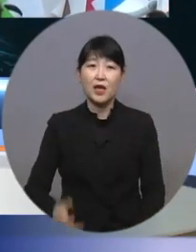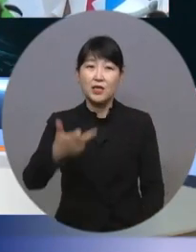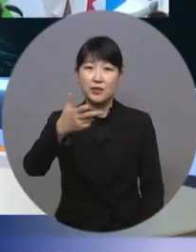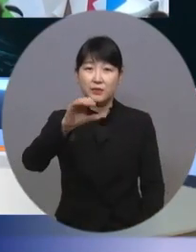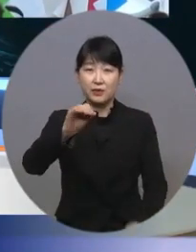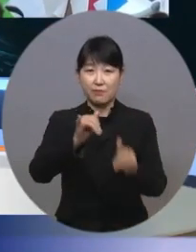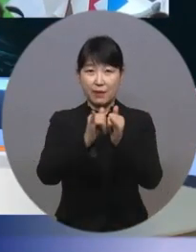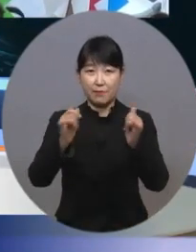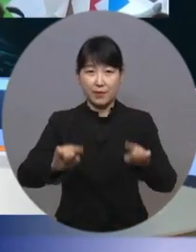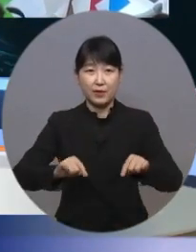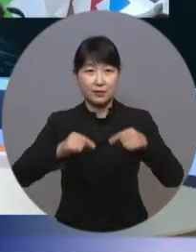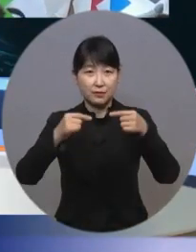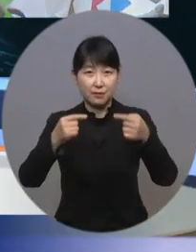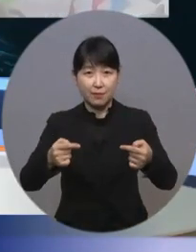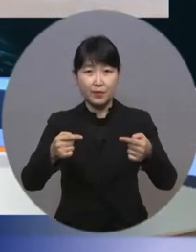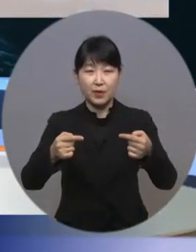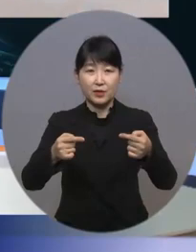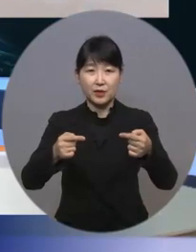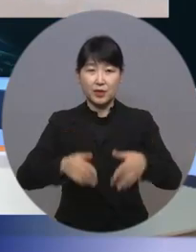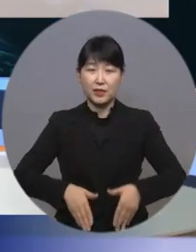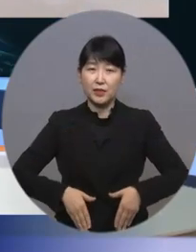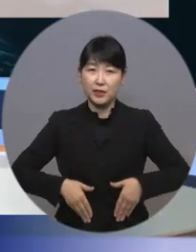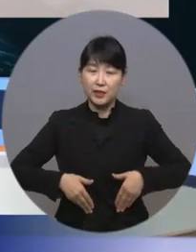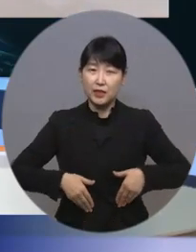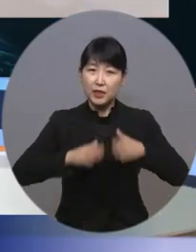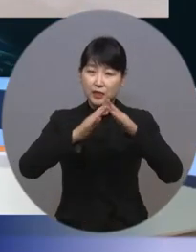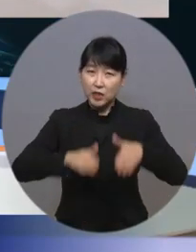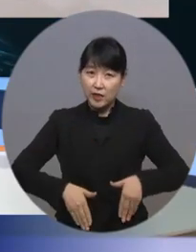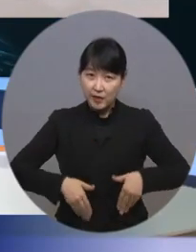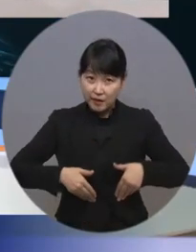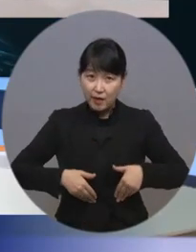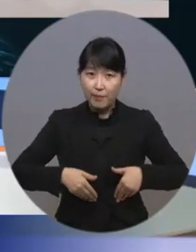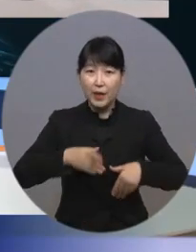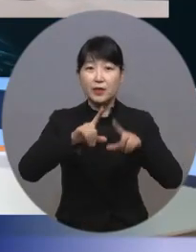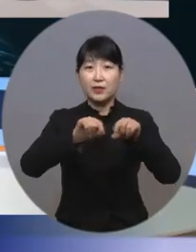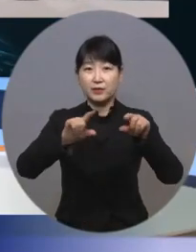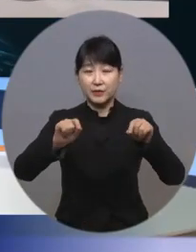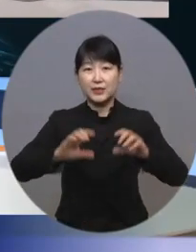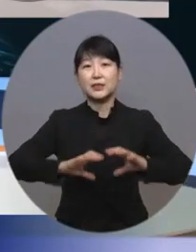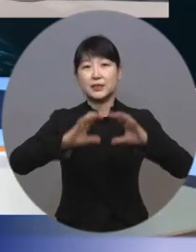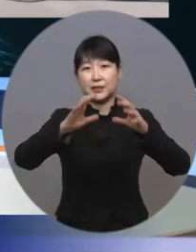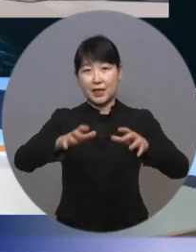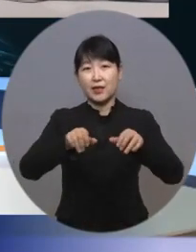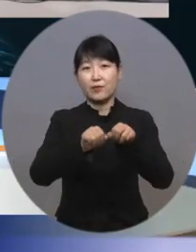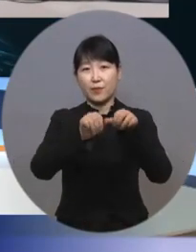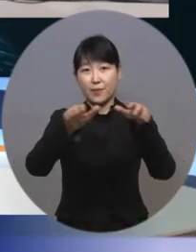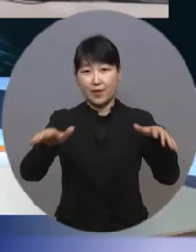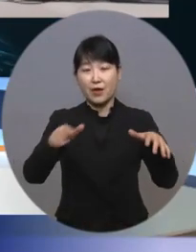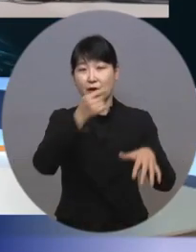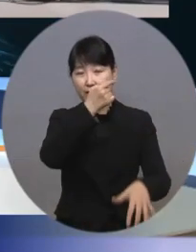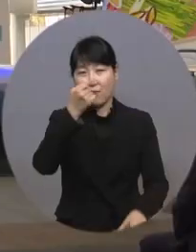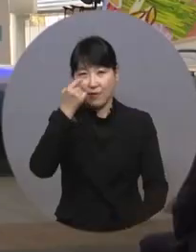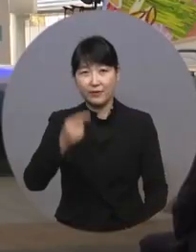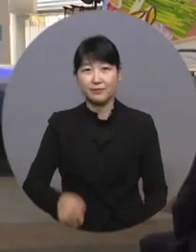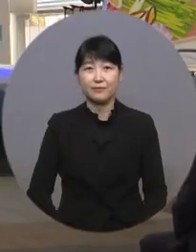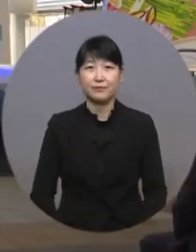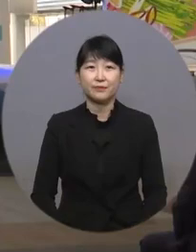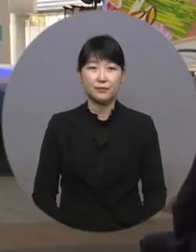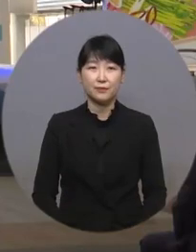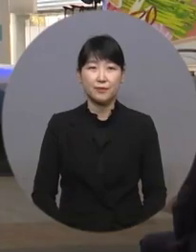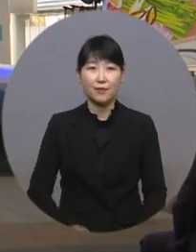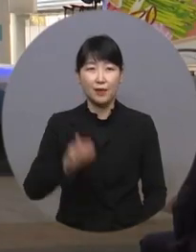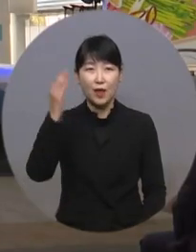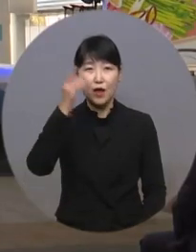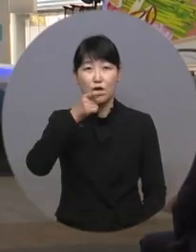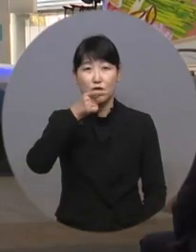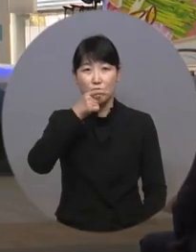전남 음식 세계와 가능성을 다시금 확인할 수 있었는데요 김정현 기자가 보도합니다 여수